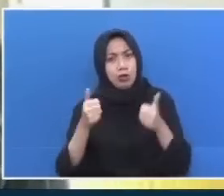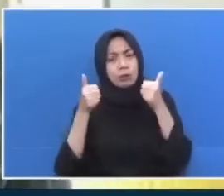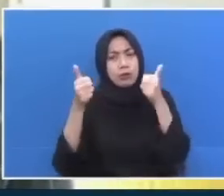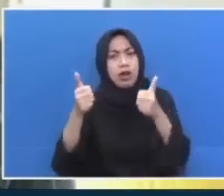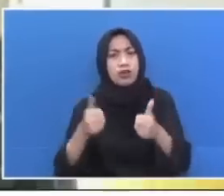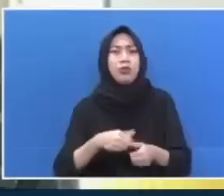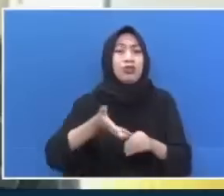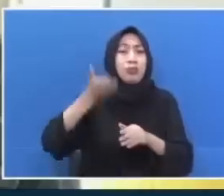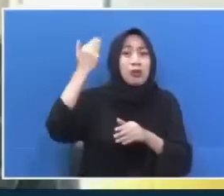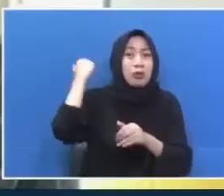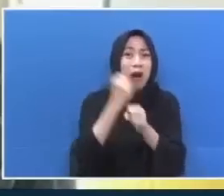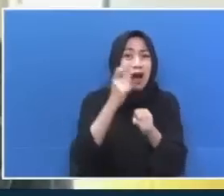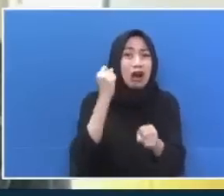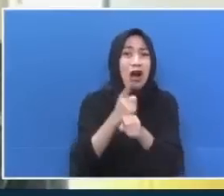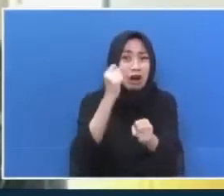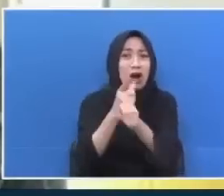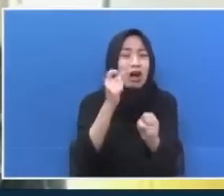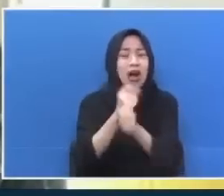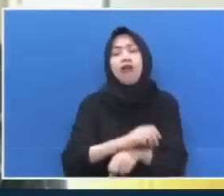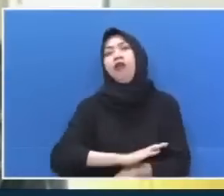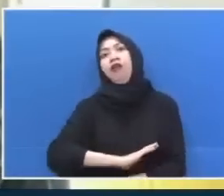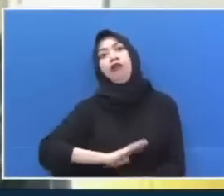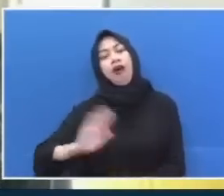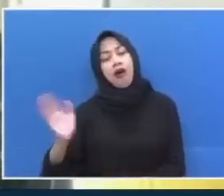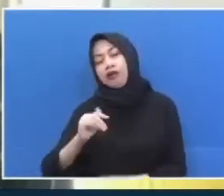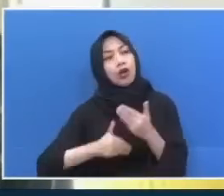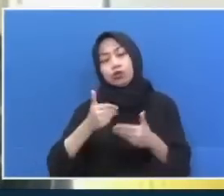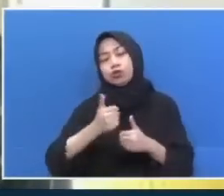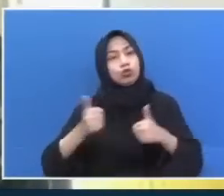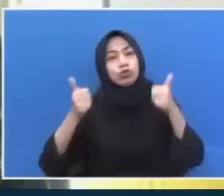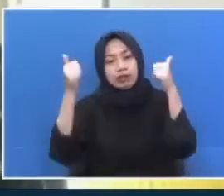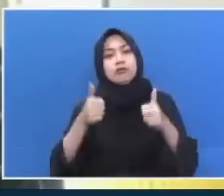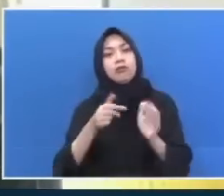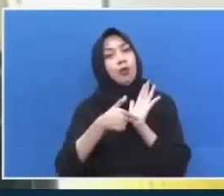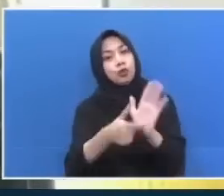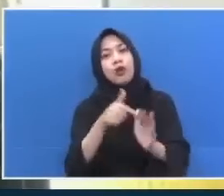Nah, saya berharap ini perdebatan yang ya